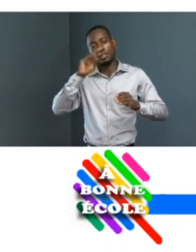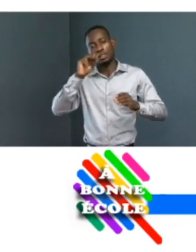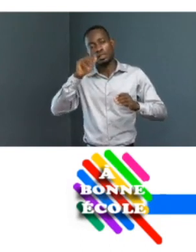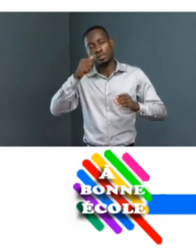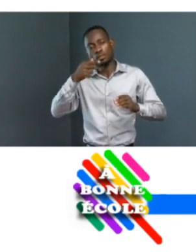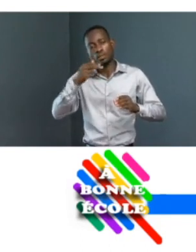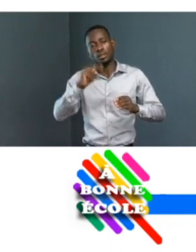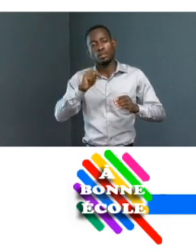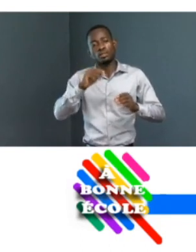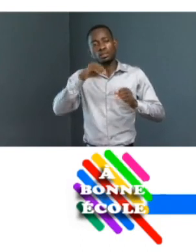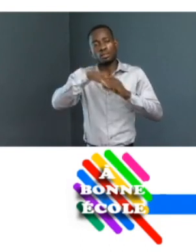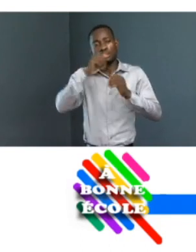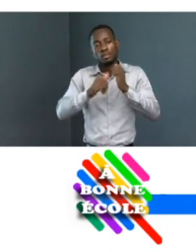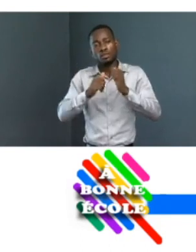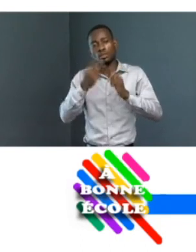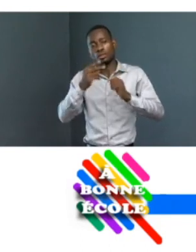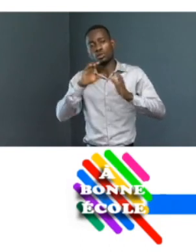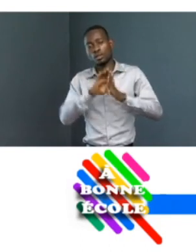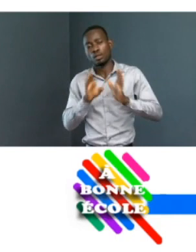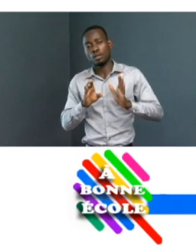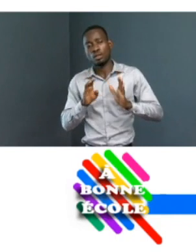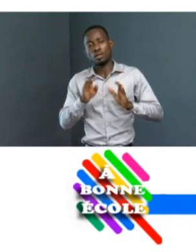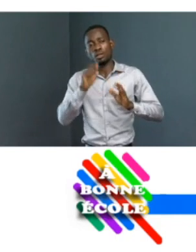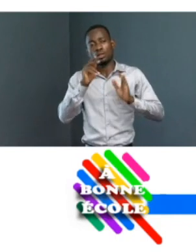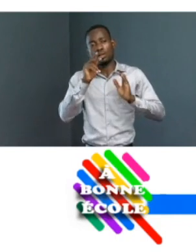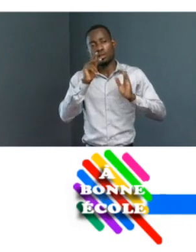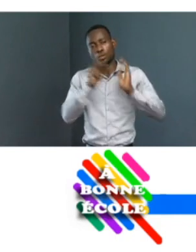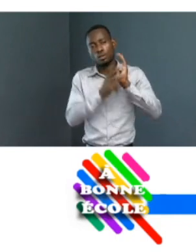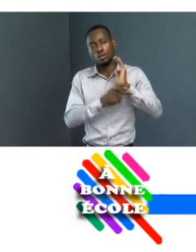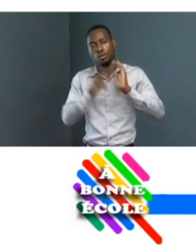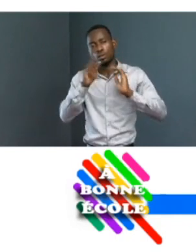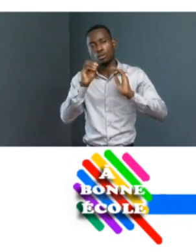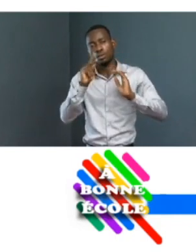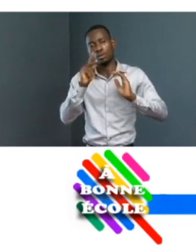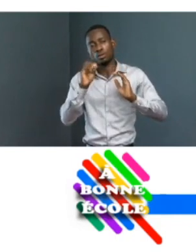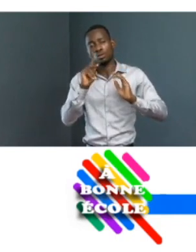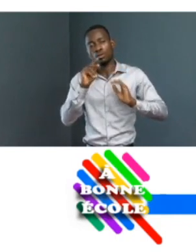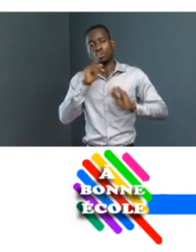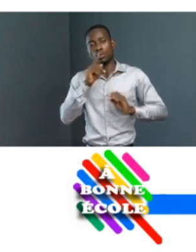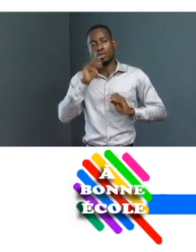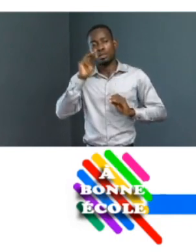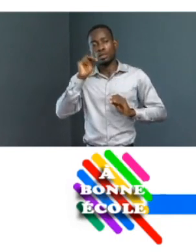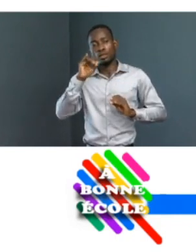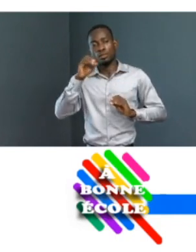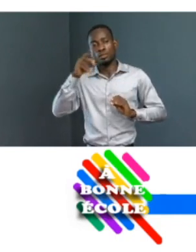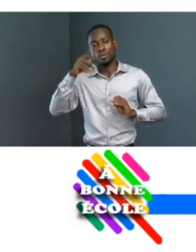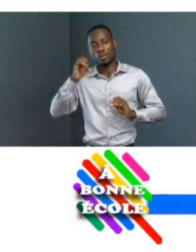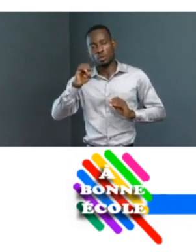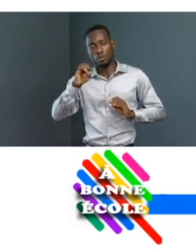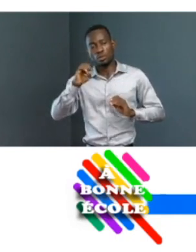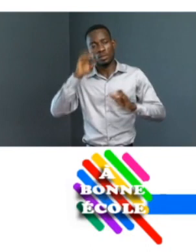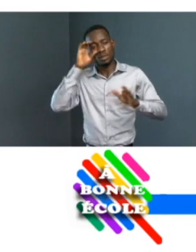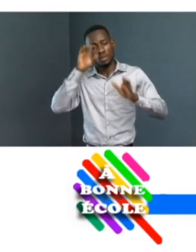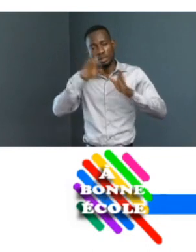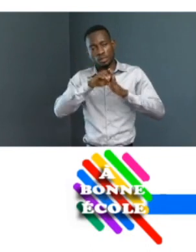On vient de dire que Kokou est un myope. Donc, l'image des objets observés se situe